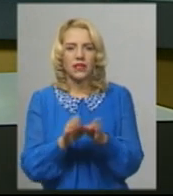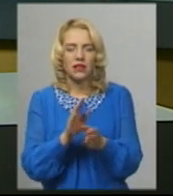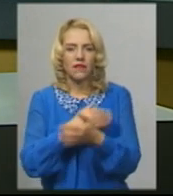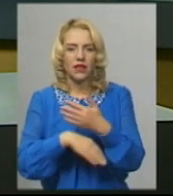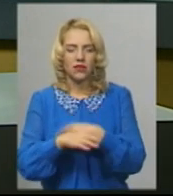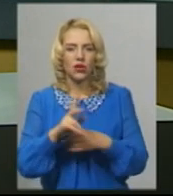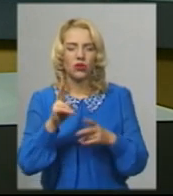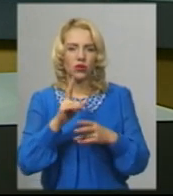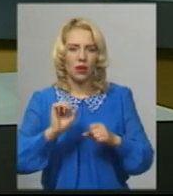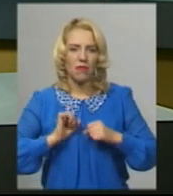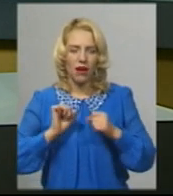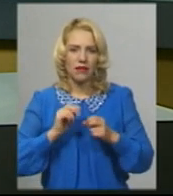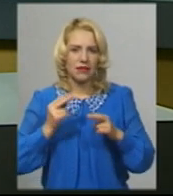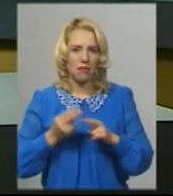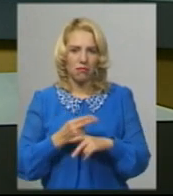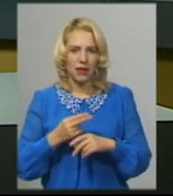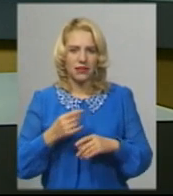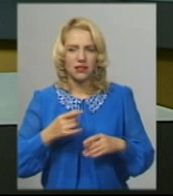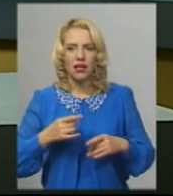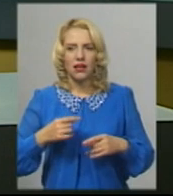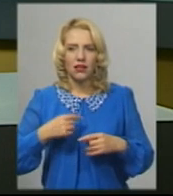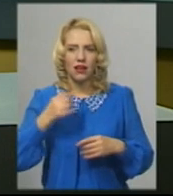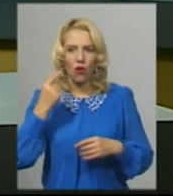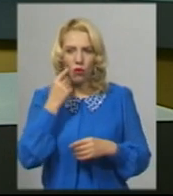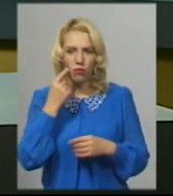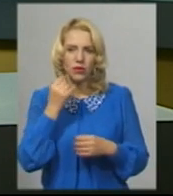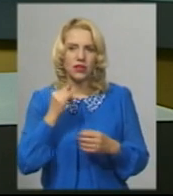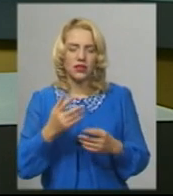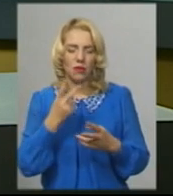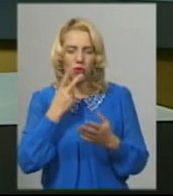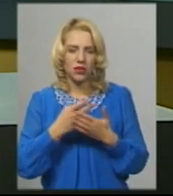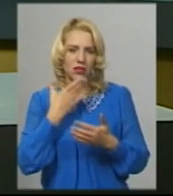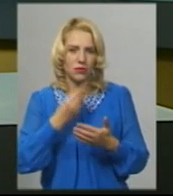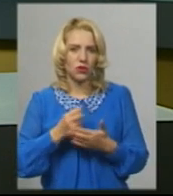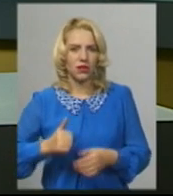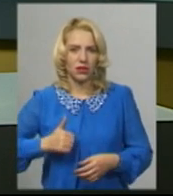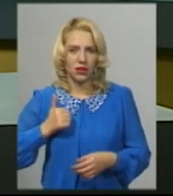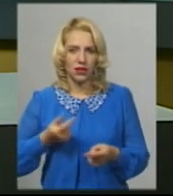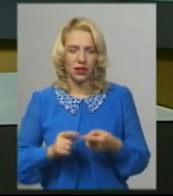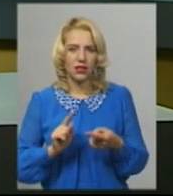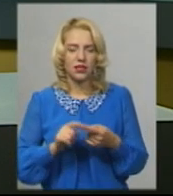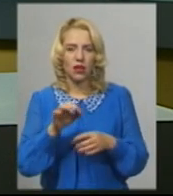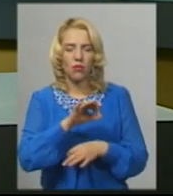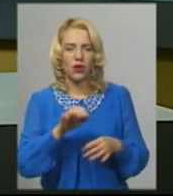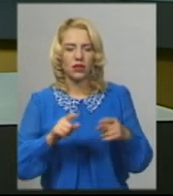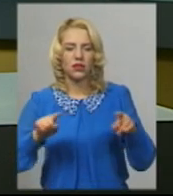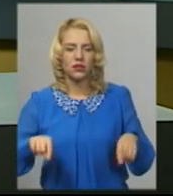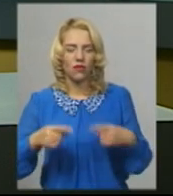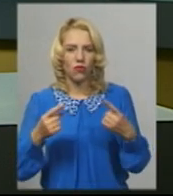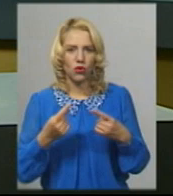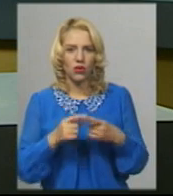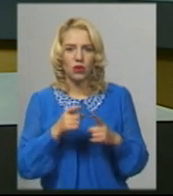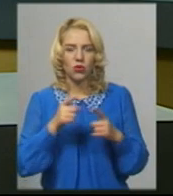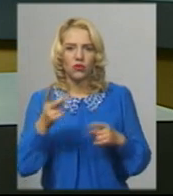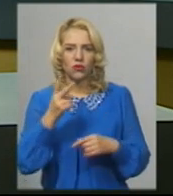позбутись комплексів та доводить усім, що важливо в житті мати гідність. Проєкт створювали протягом двох місяців. На презентації побувала